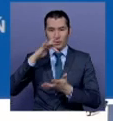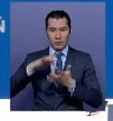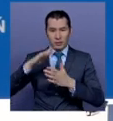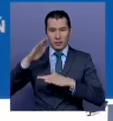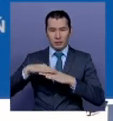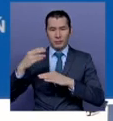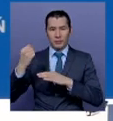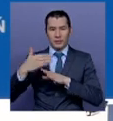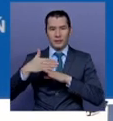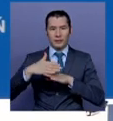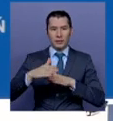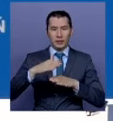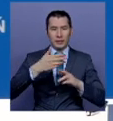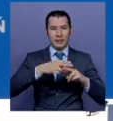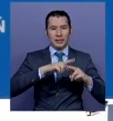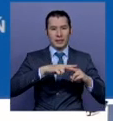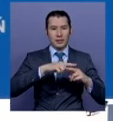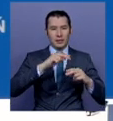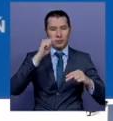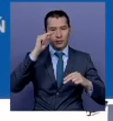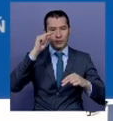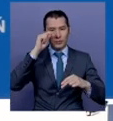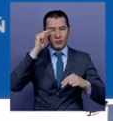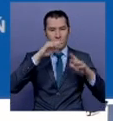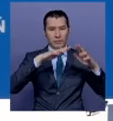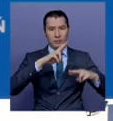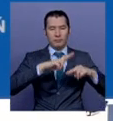білім беру ұйымдарын қарқынды салу бағдарламасы әзірленген.